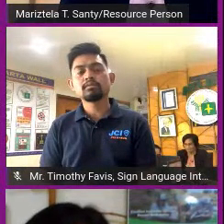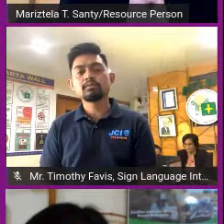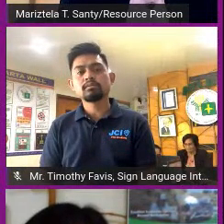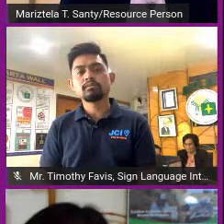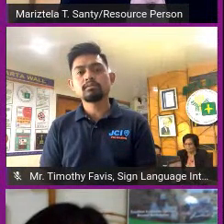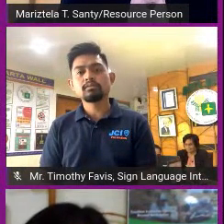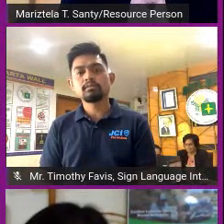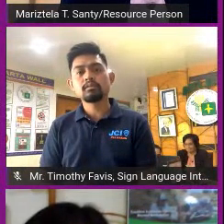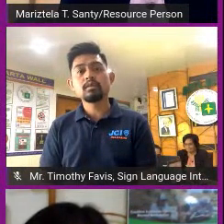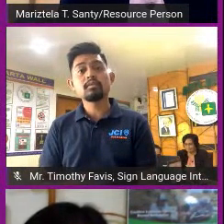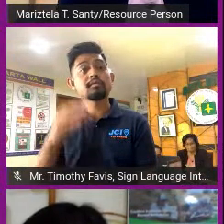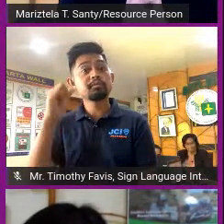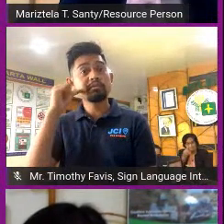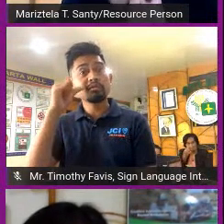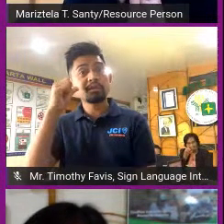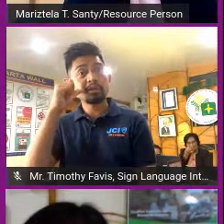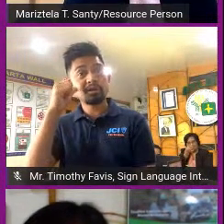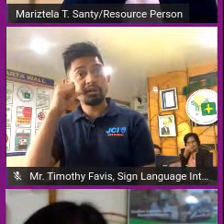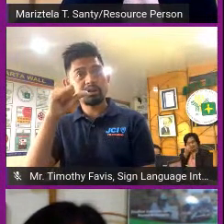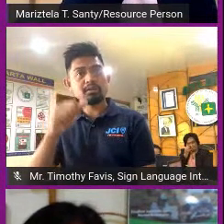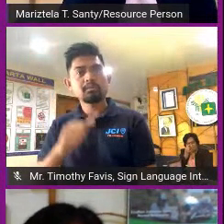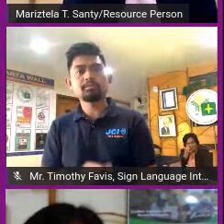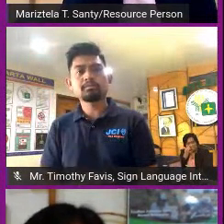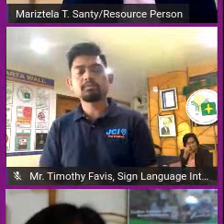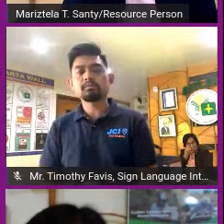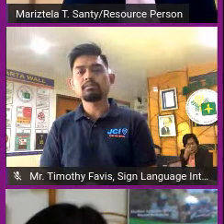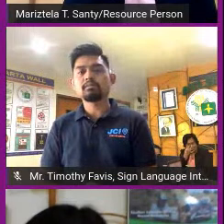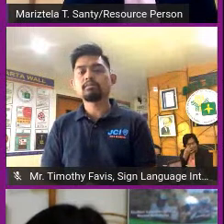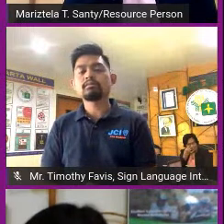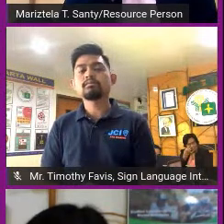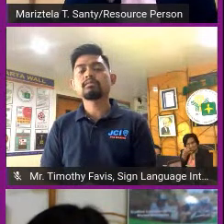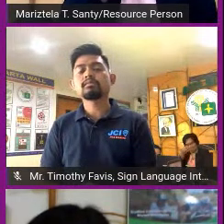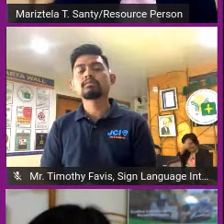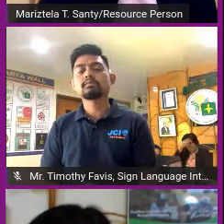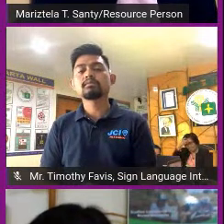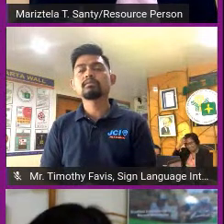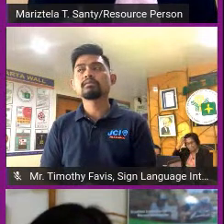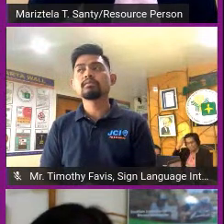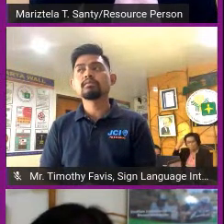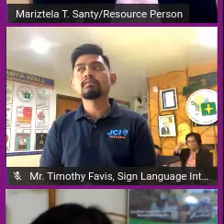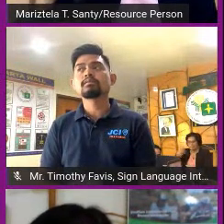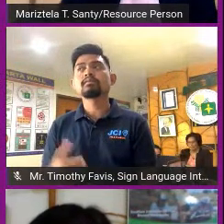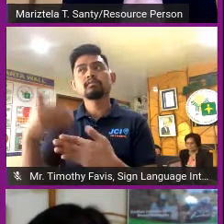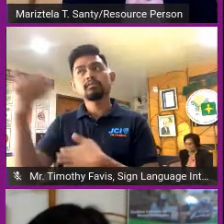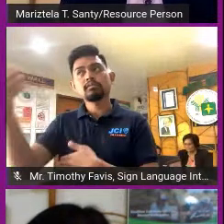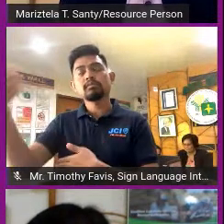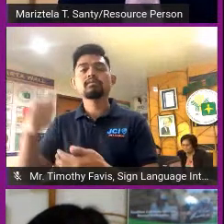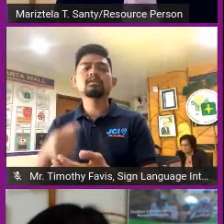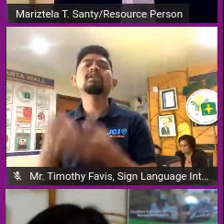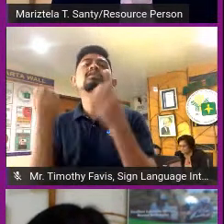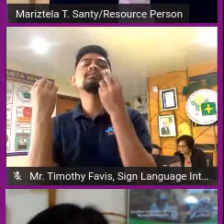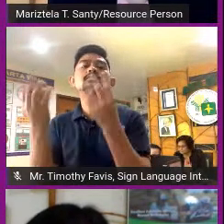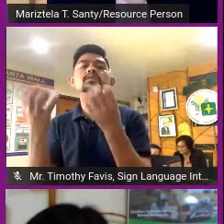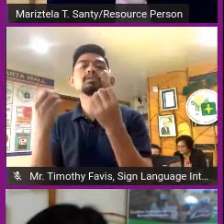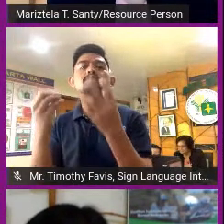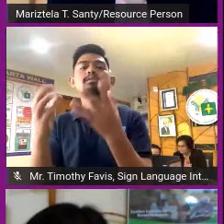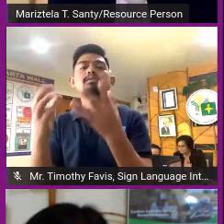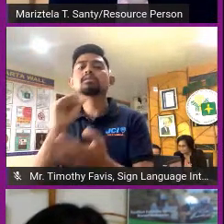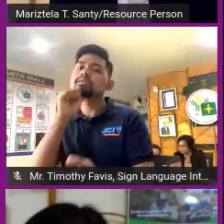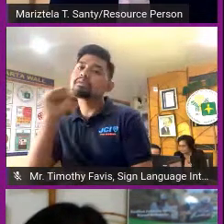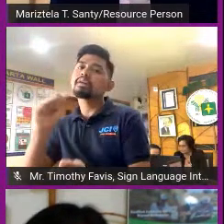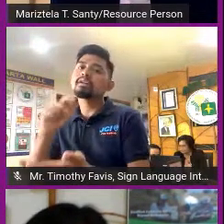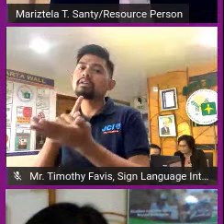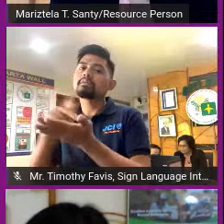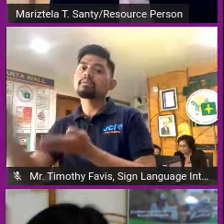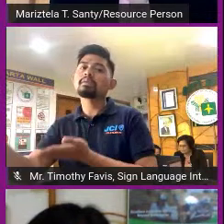catcalling ng babae sa trabaho, which was done by the husband. And then si JG naman, a lot of unpaid labor